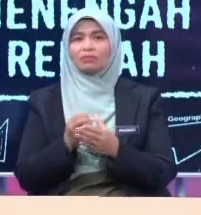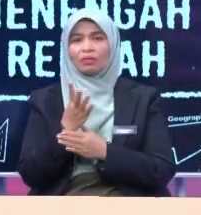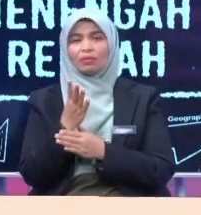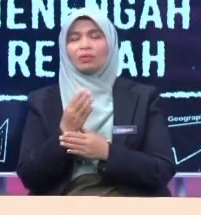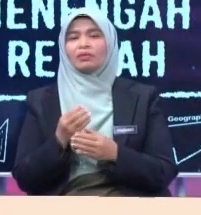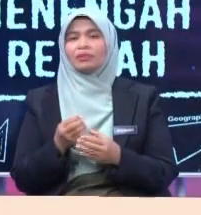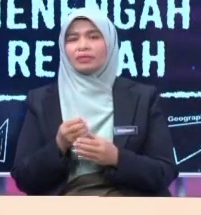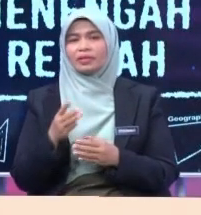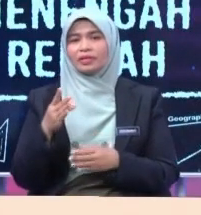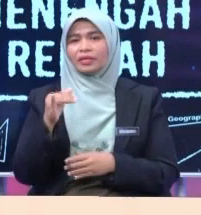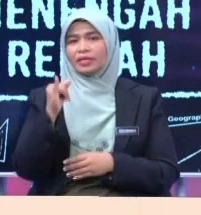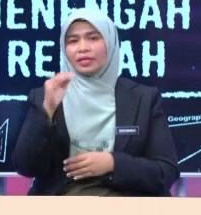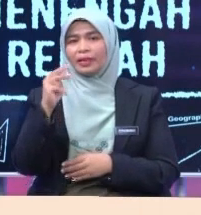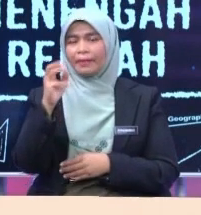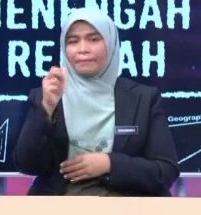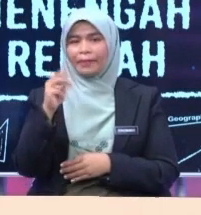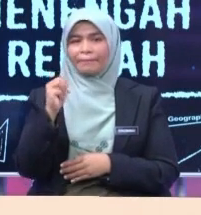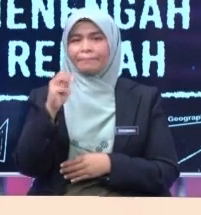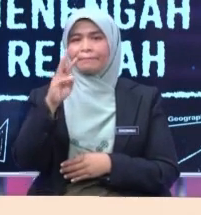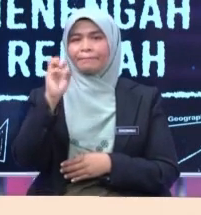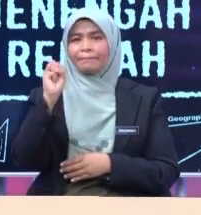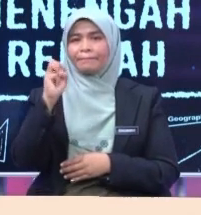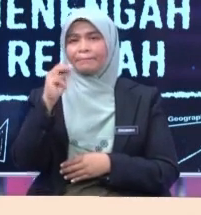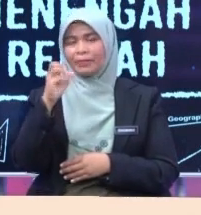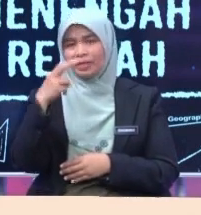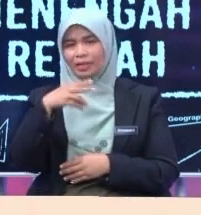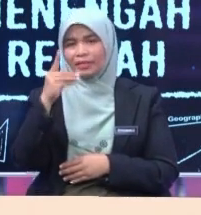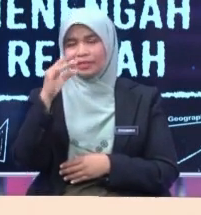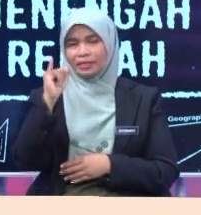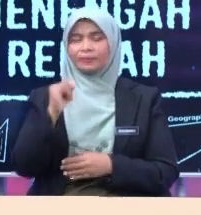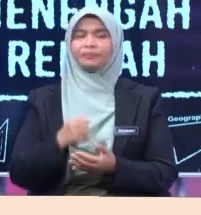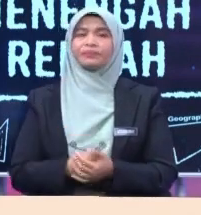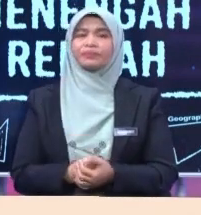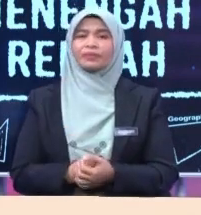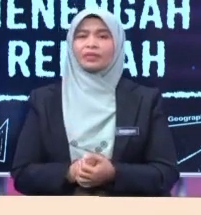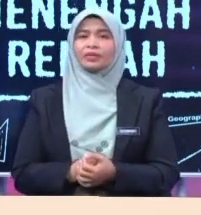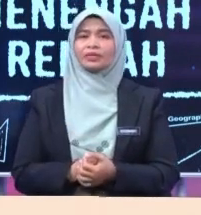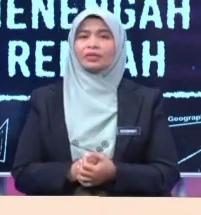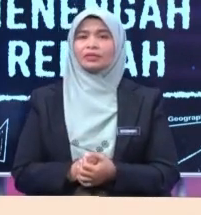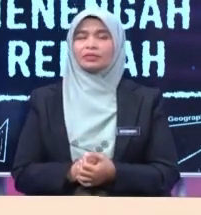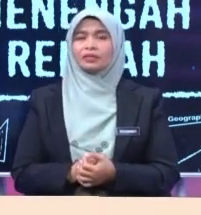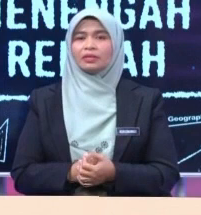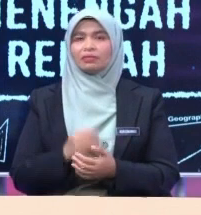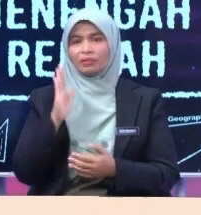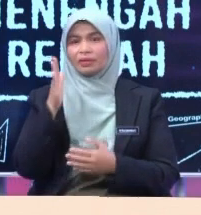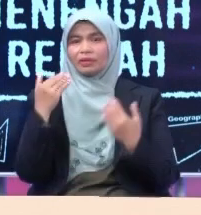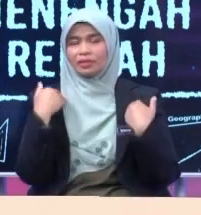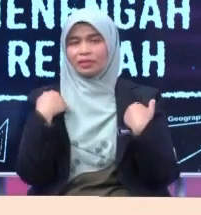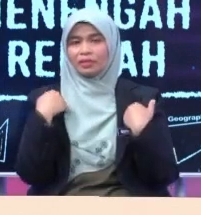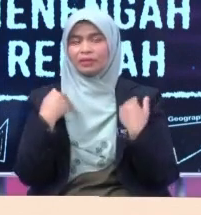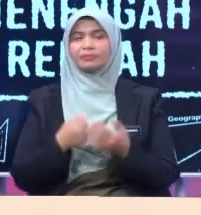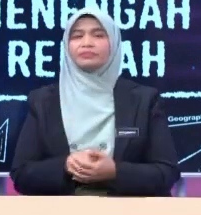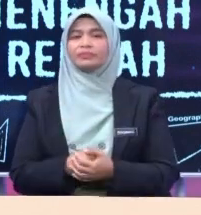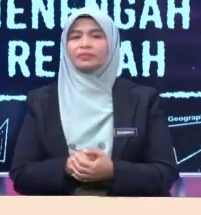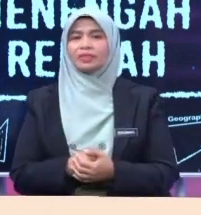Al-Mahdi. Bila tanda besar kiamat ni, maksudnya dah dekat-dekat sangat dah akan berlaku kehancuran alam ataupun hari kiamat. Imam Al-Mahdi akan muncul. Imam